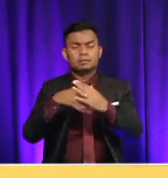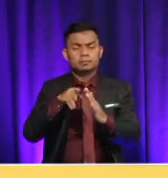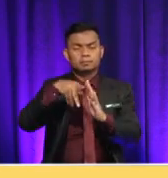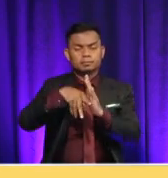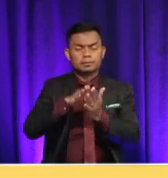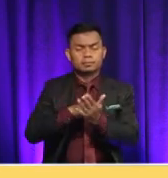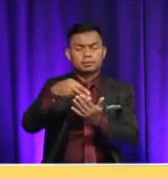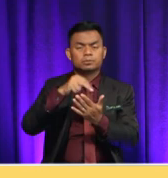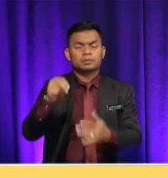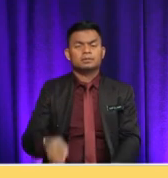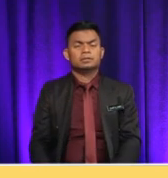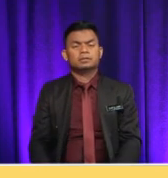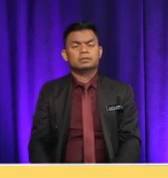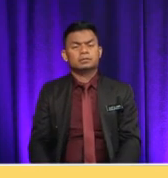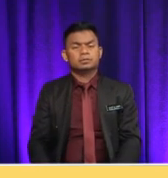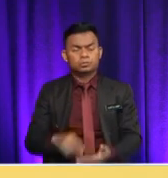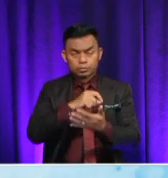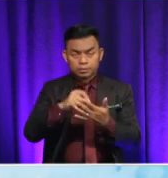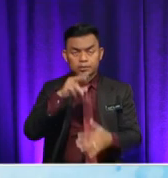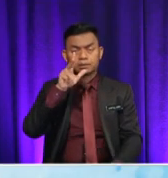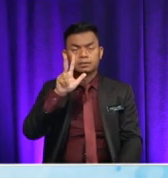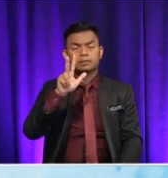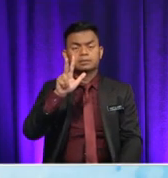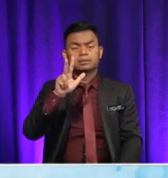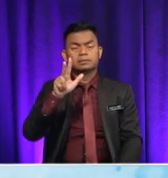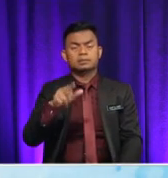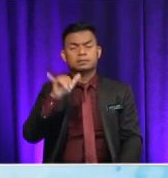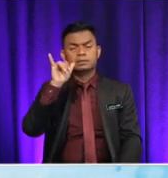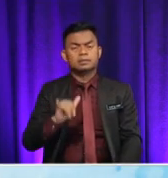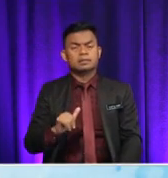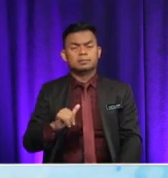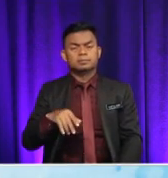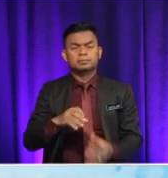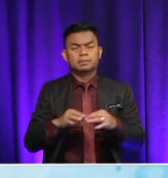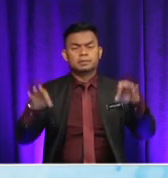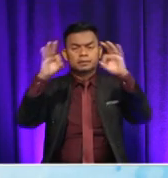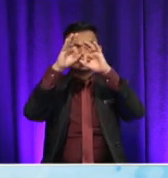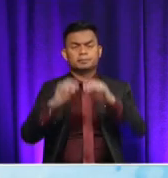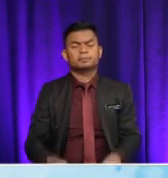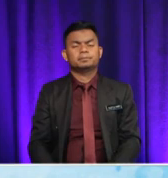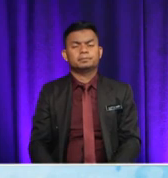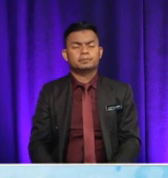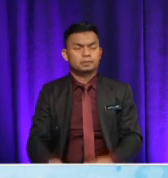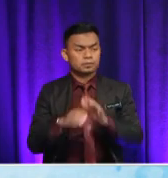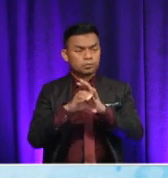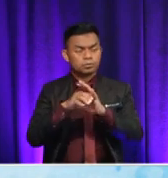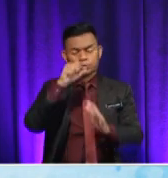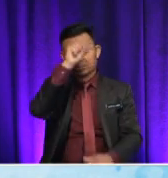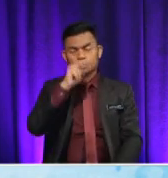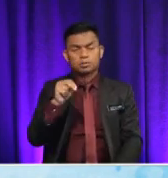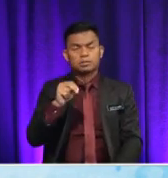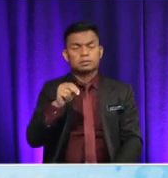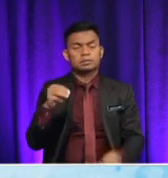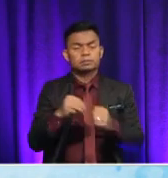pemasangan bakalan air di rumah kediaman Oke ini adalah soal dan contoh soal SPM jenis ini ditanya terus